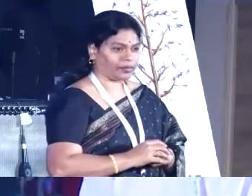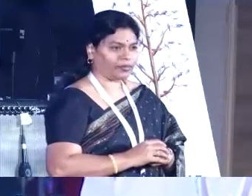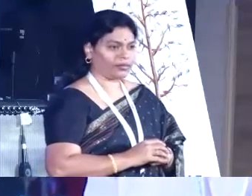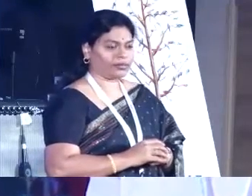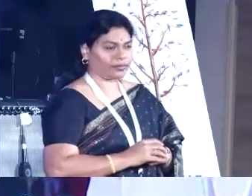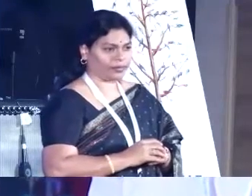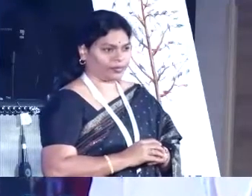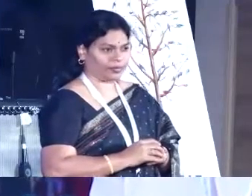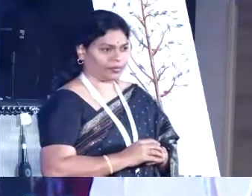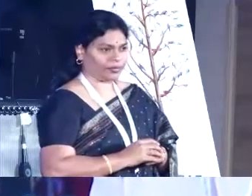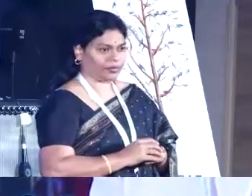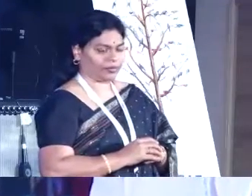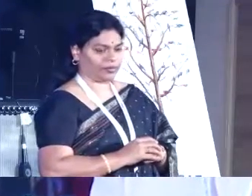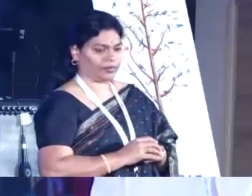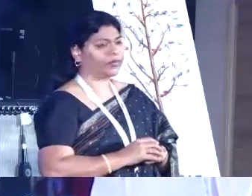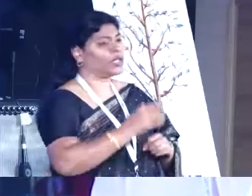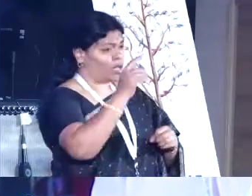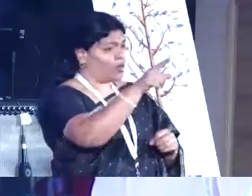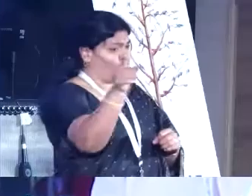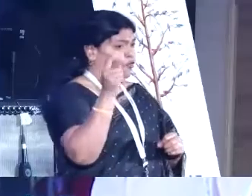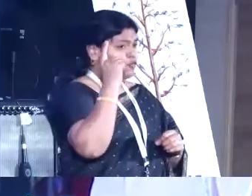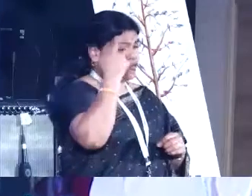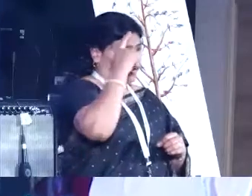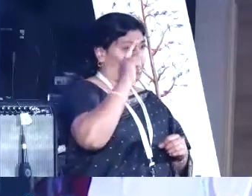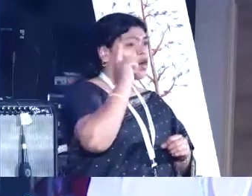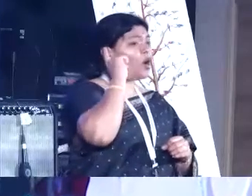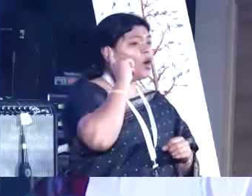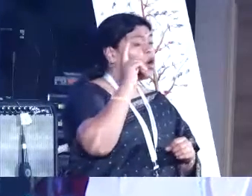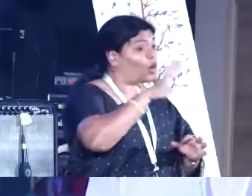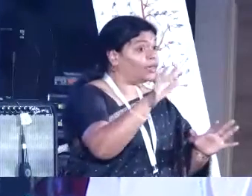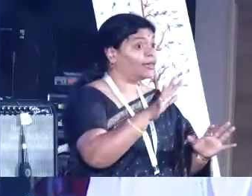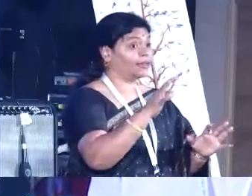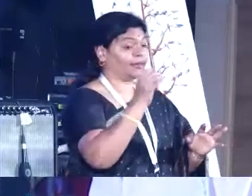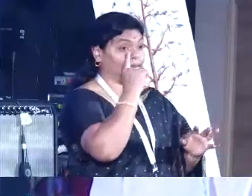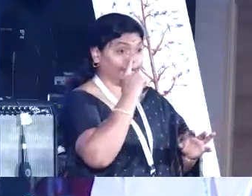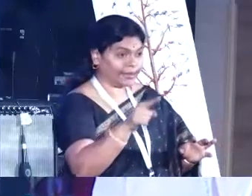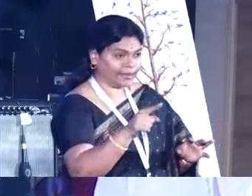प्रशासन द्वारा बेटियों के लिए कुछ ऐसी संस्था भी चलाई जाती है,